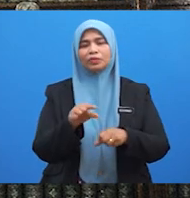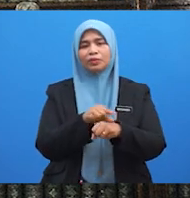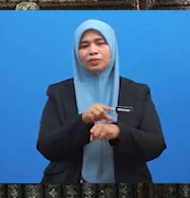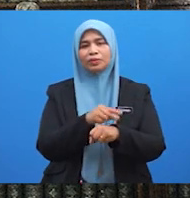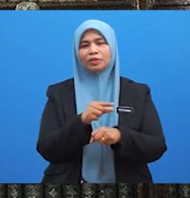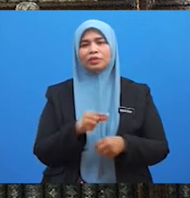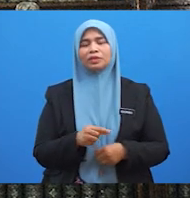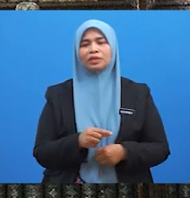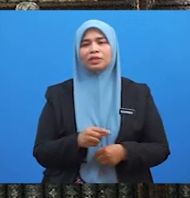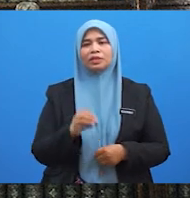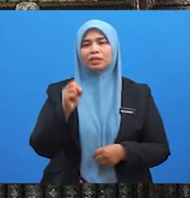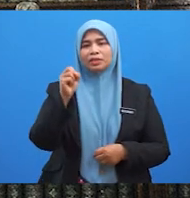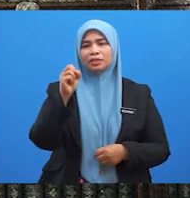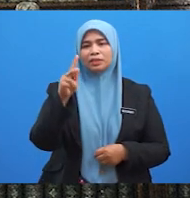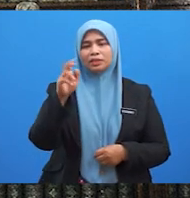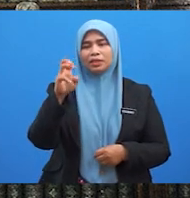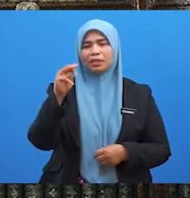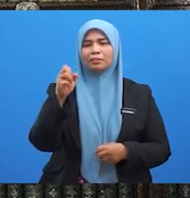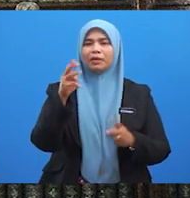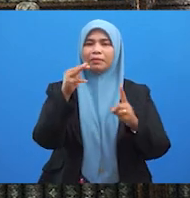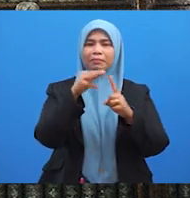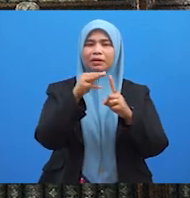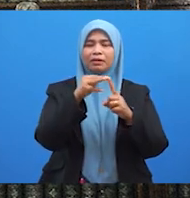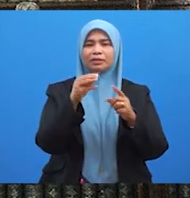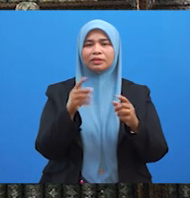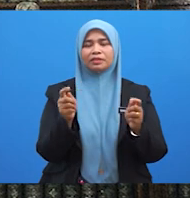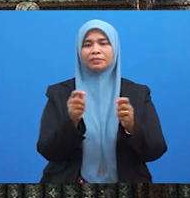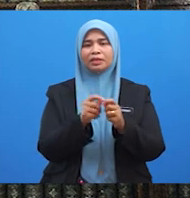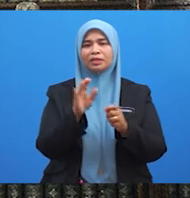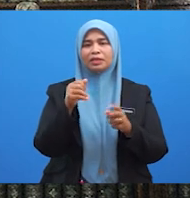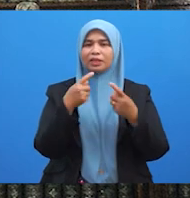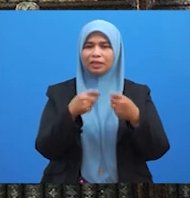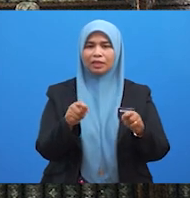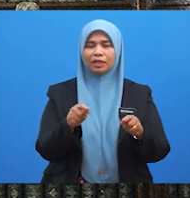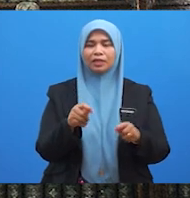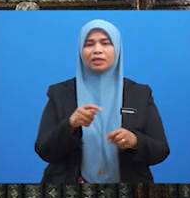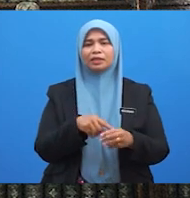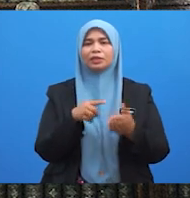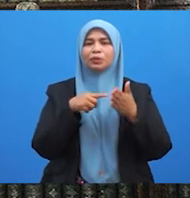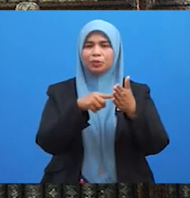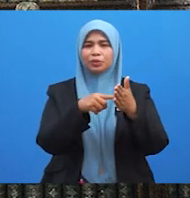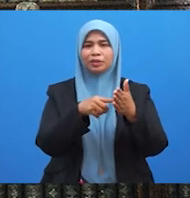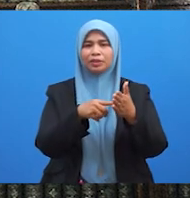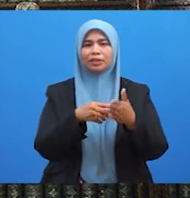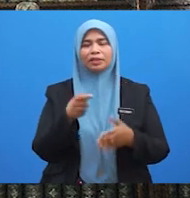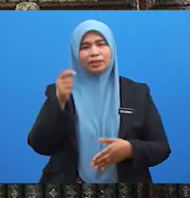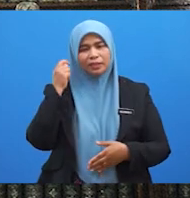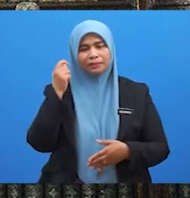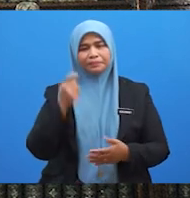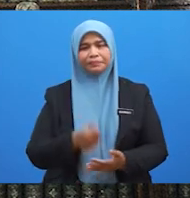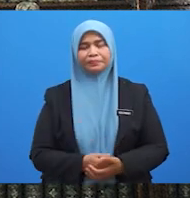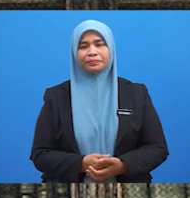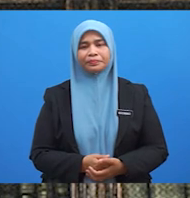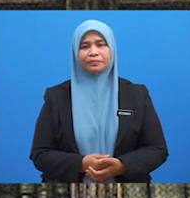menggunakan skema pemarkahan seperti yang telah ditunjukkan sebelum